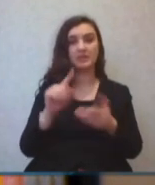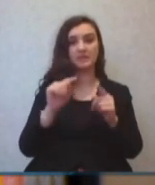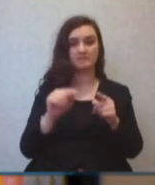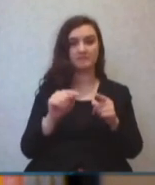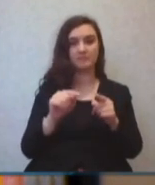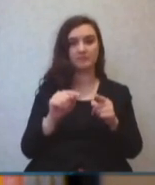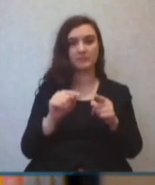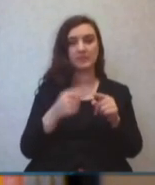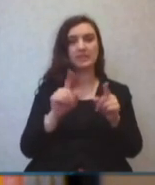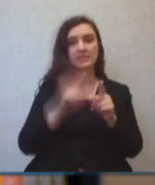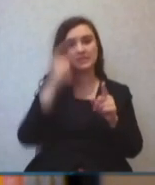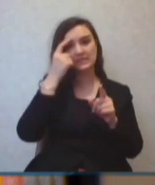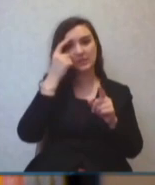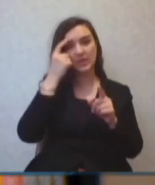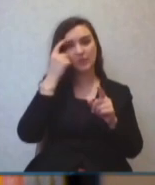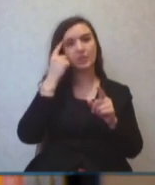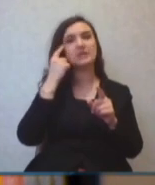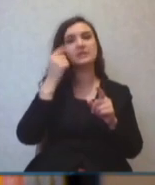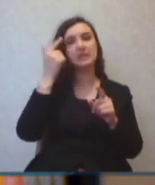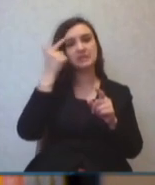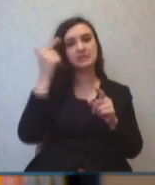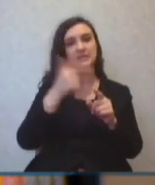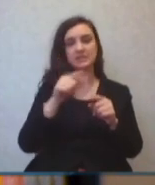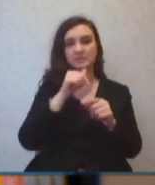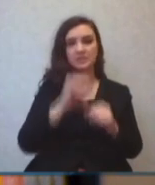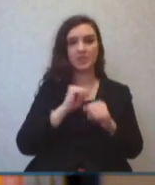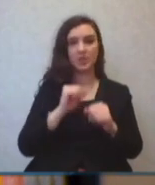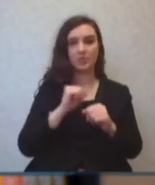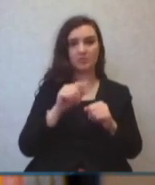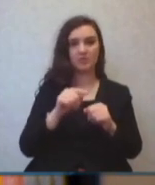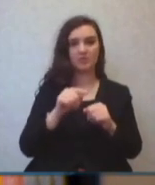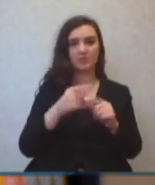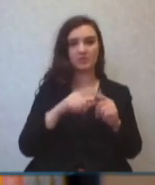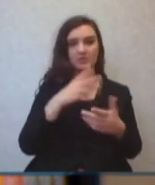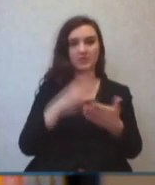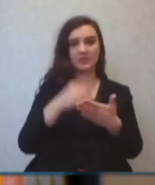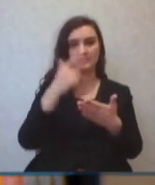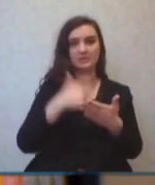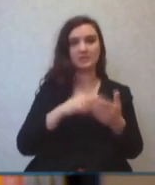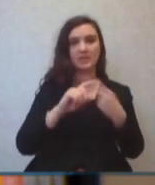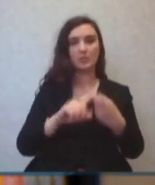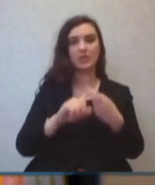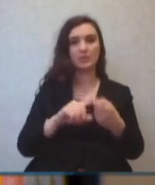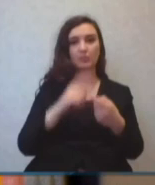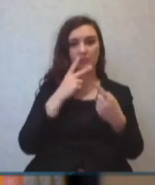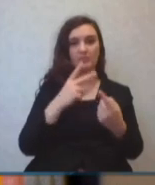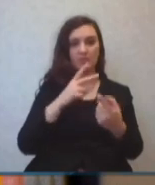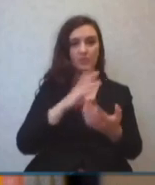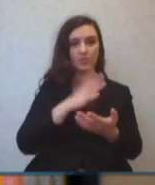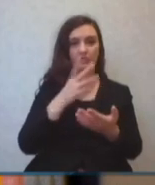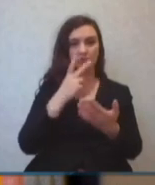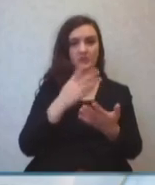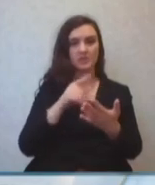ესეც ინტელექტუალიზაციის ერთ-ერთი მცდელობაა, ანუ მცდელობა თავისი დამოკიდებულება გამოიმუშაოს